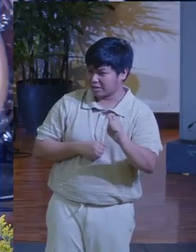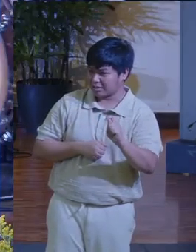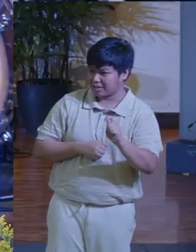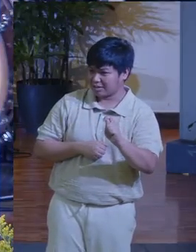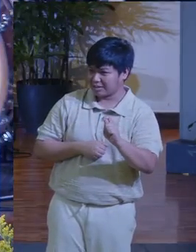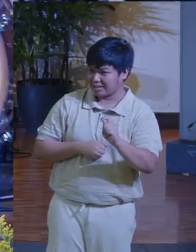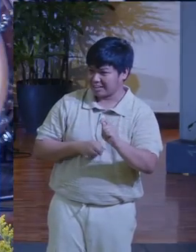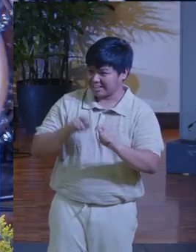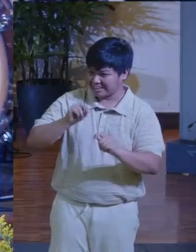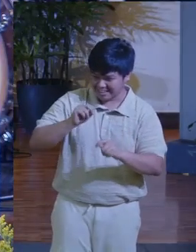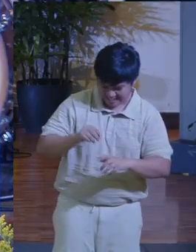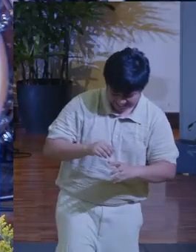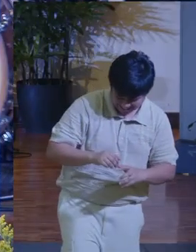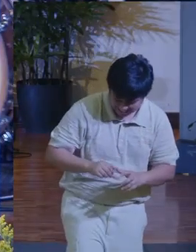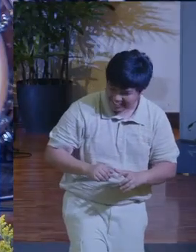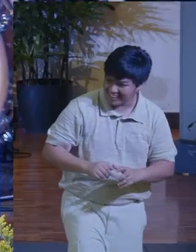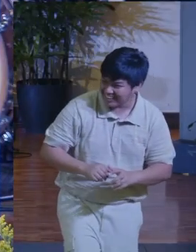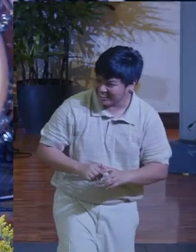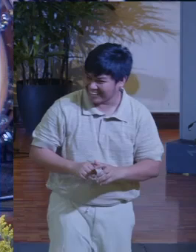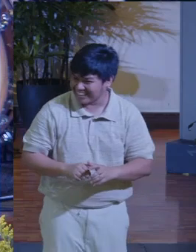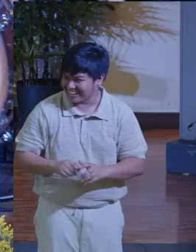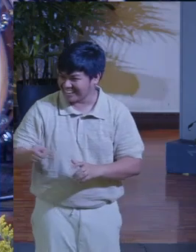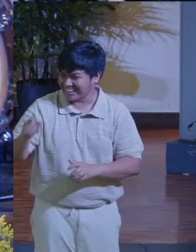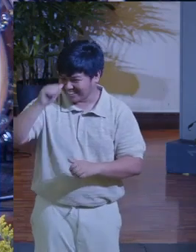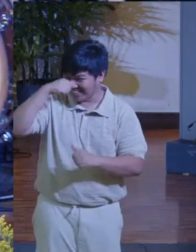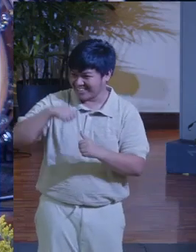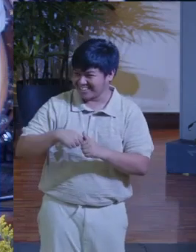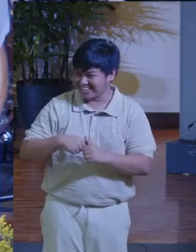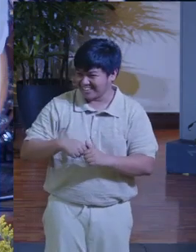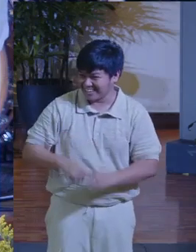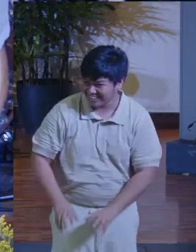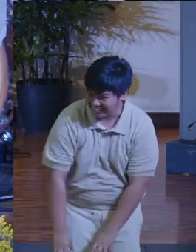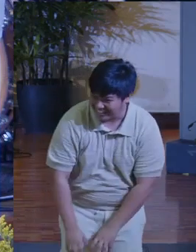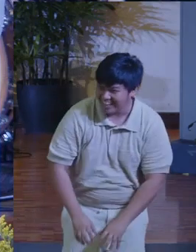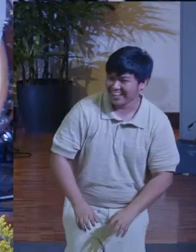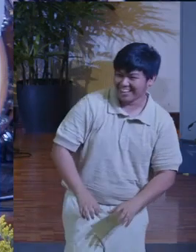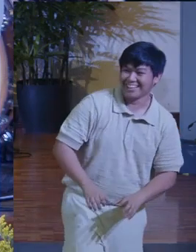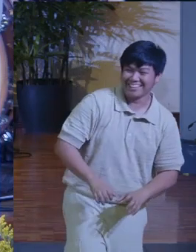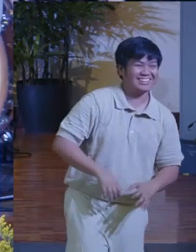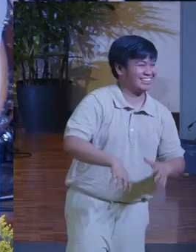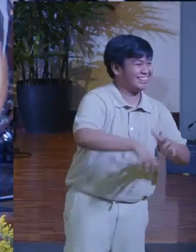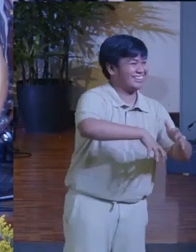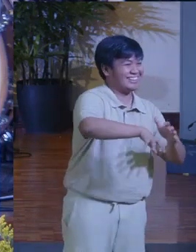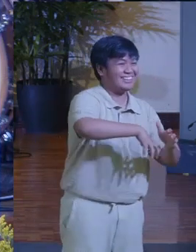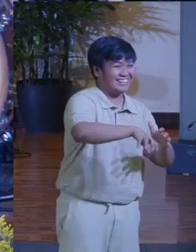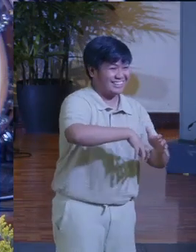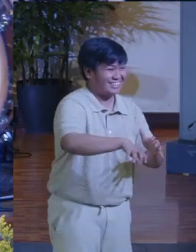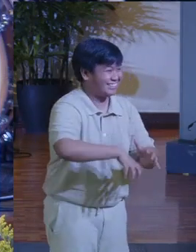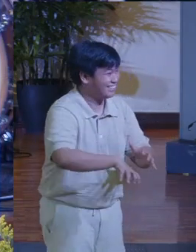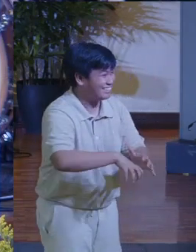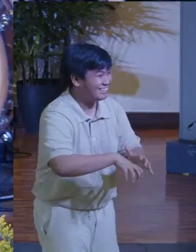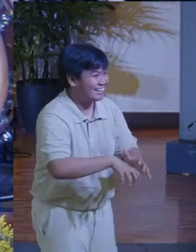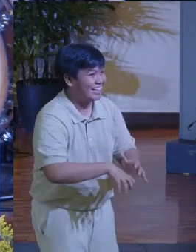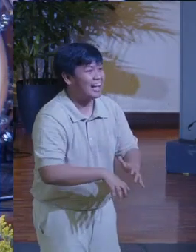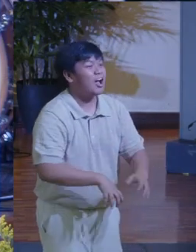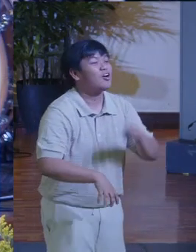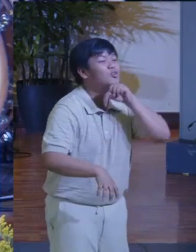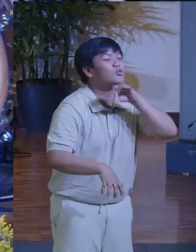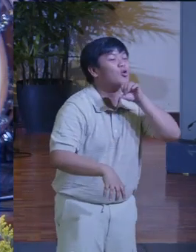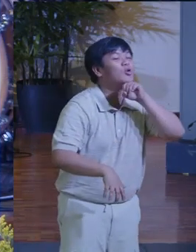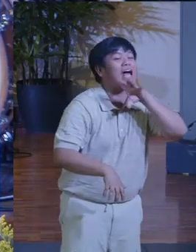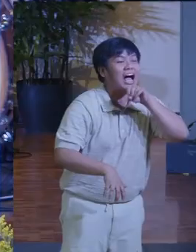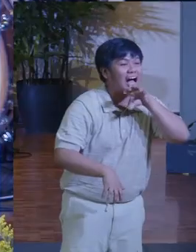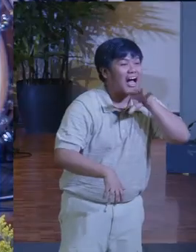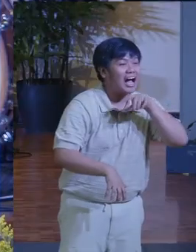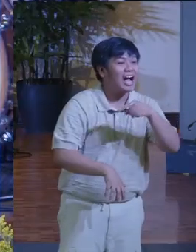naman pumapasok sa bahay. Malinis naman, makintab. Pero ginigising kami ng alas 4 ng umaga ng